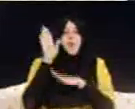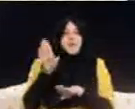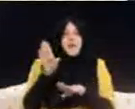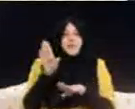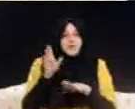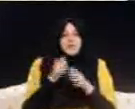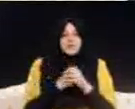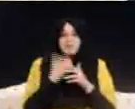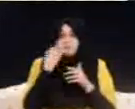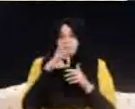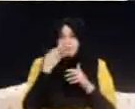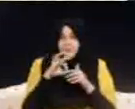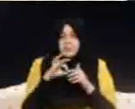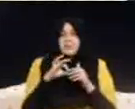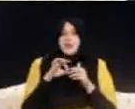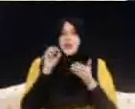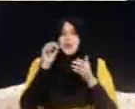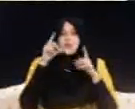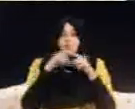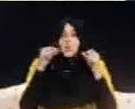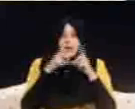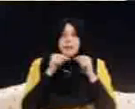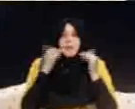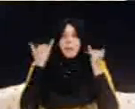البقرة تطرد الشيطان ثلاثة أيام،